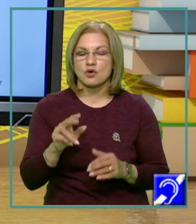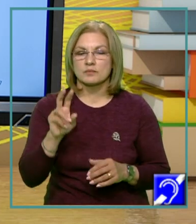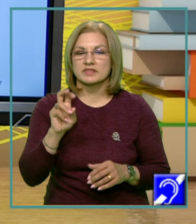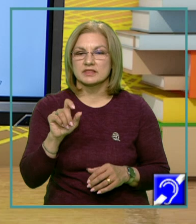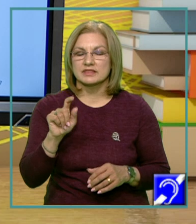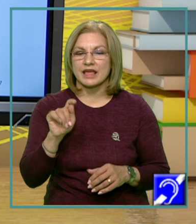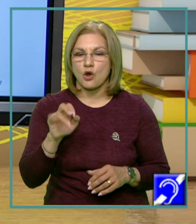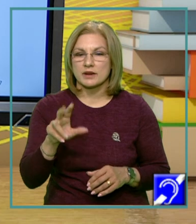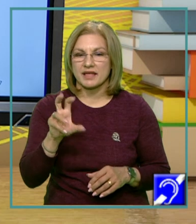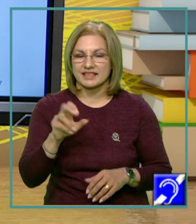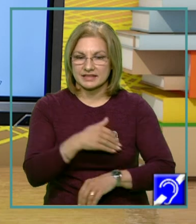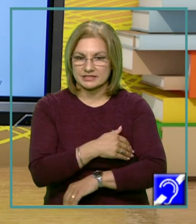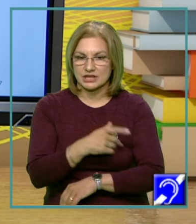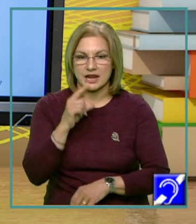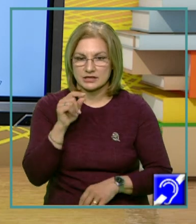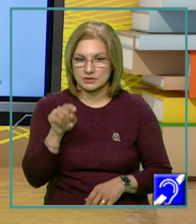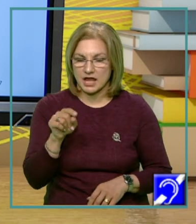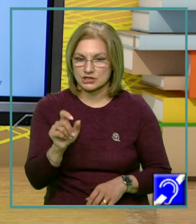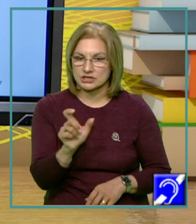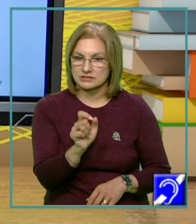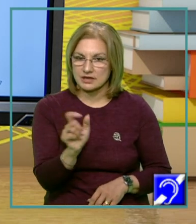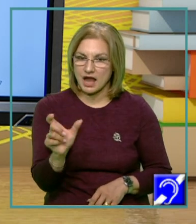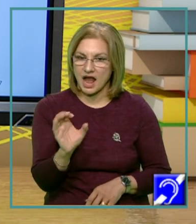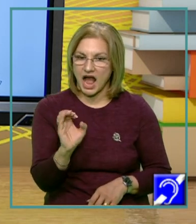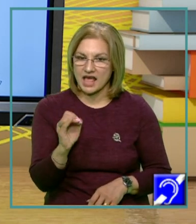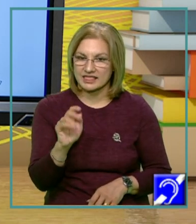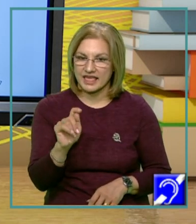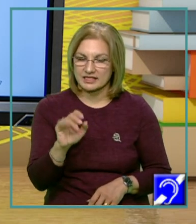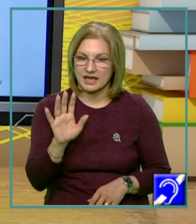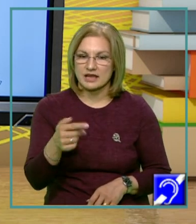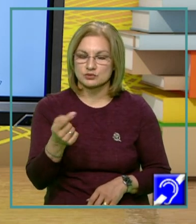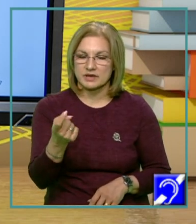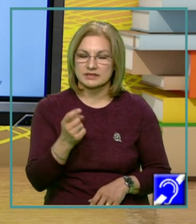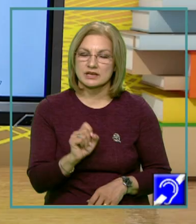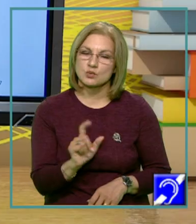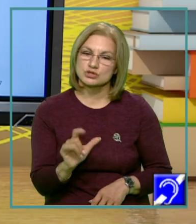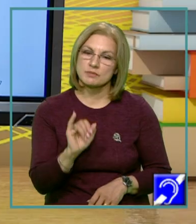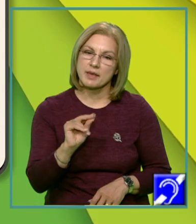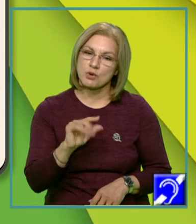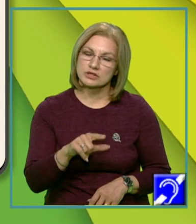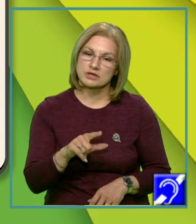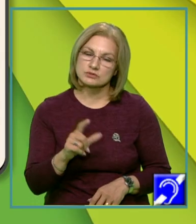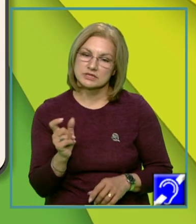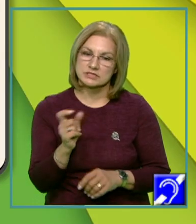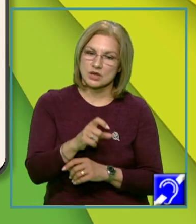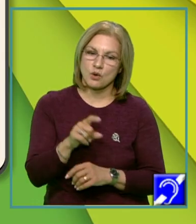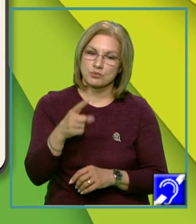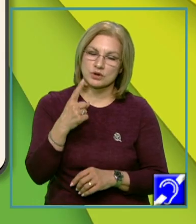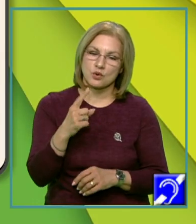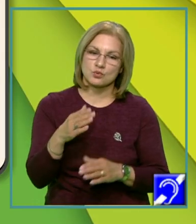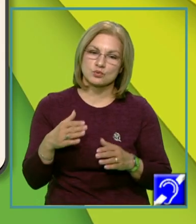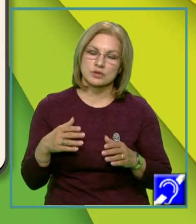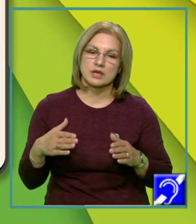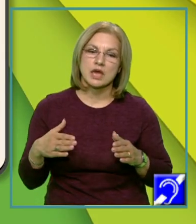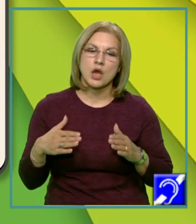de grade rezultă că această catetă care are lungimea de undă tate din lungimea ipotenuzei se opune unui unghi de 30 de